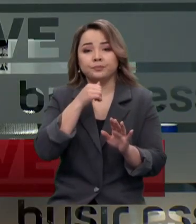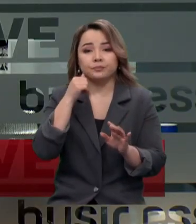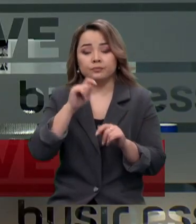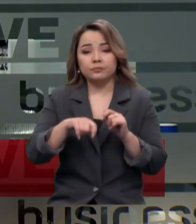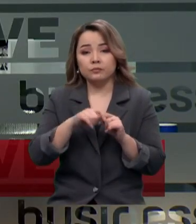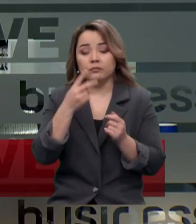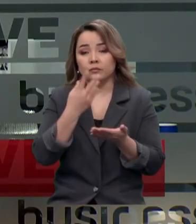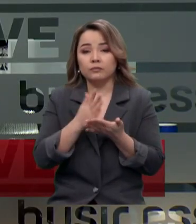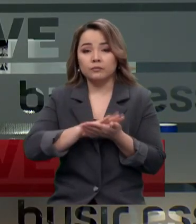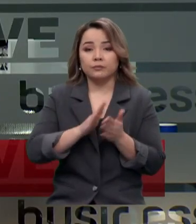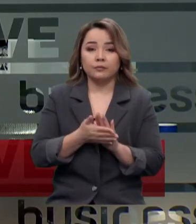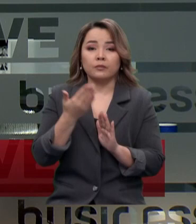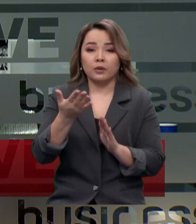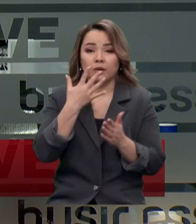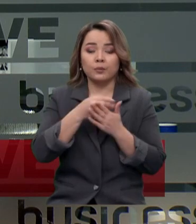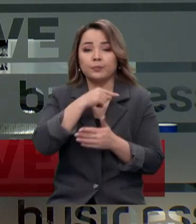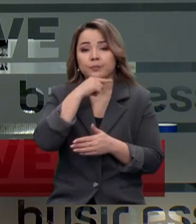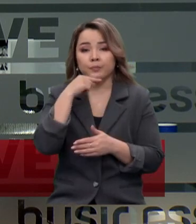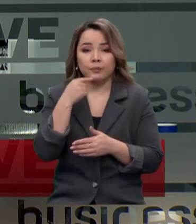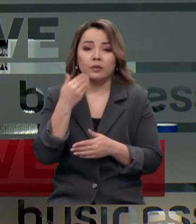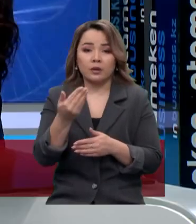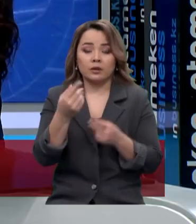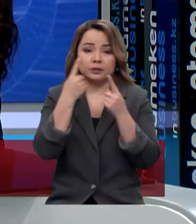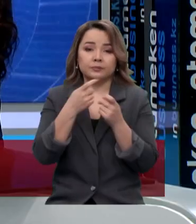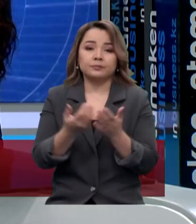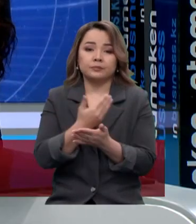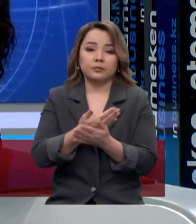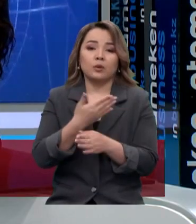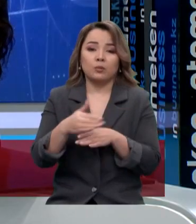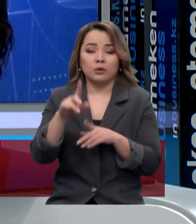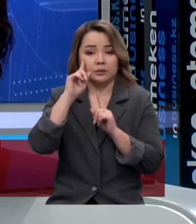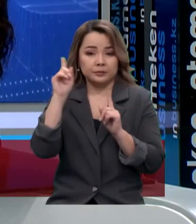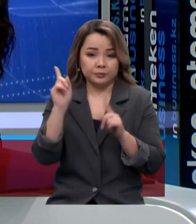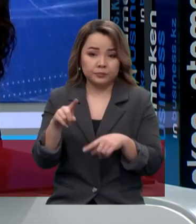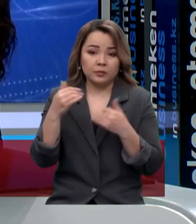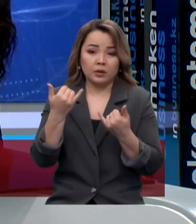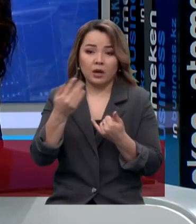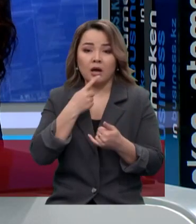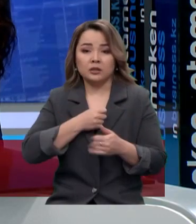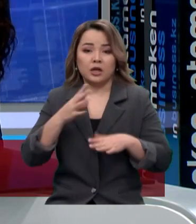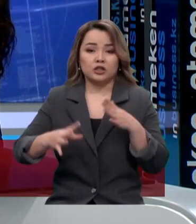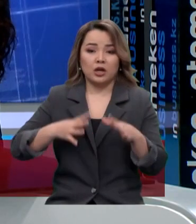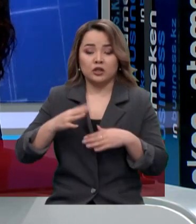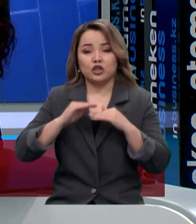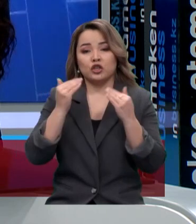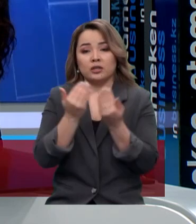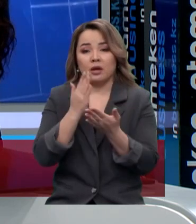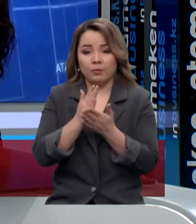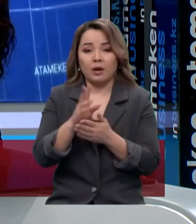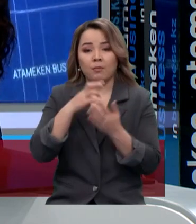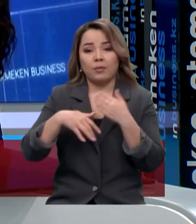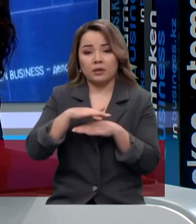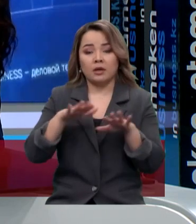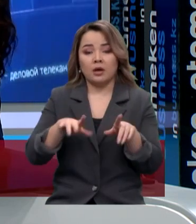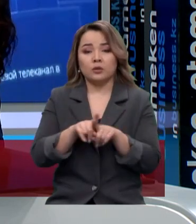бұл мәселенің себебі біздің Ресейдің ресми билігінде біліп отырмыз. Ол жақ тек қана әскери жаттығуларымен шектеліп отыр. Және батыстық